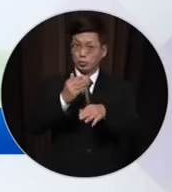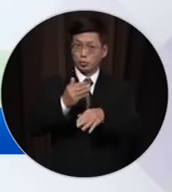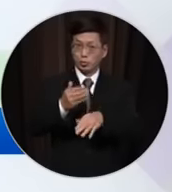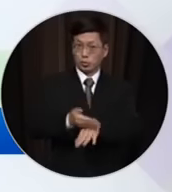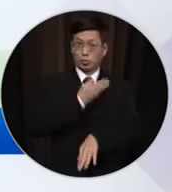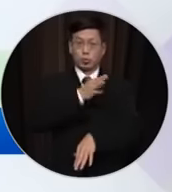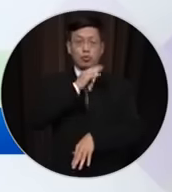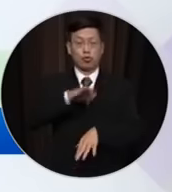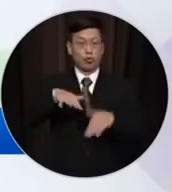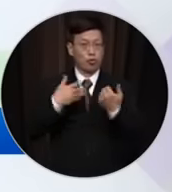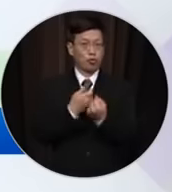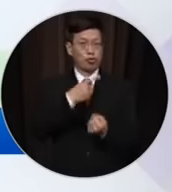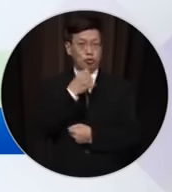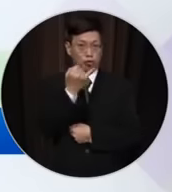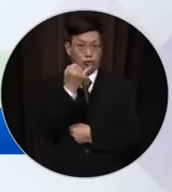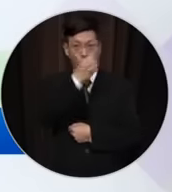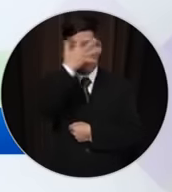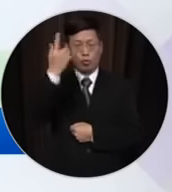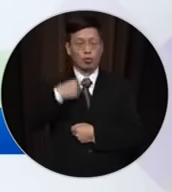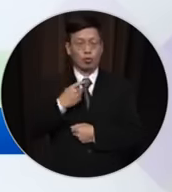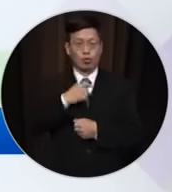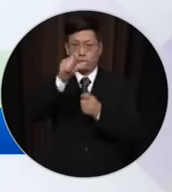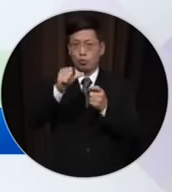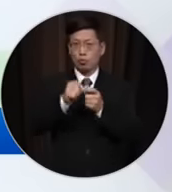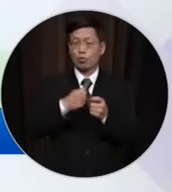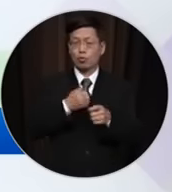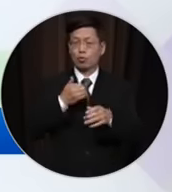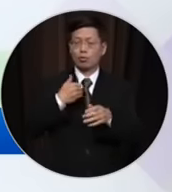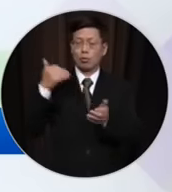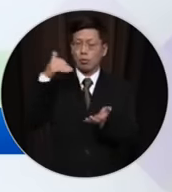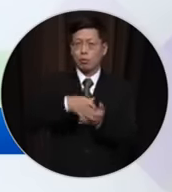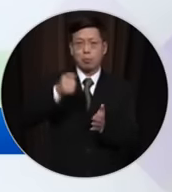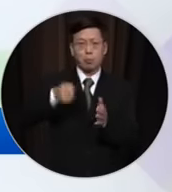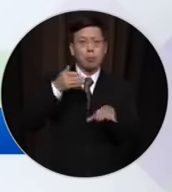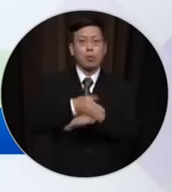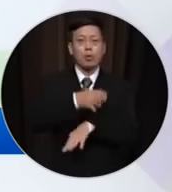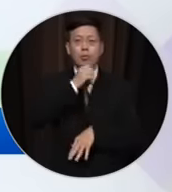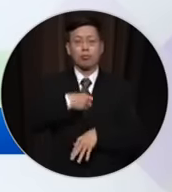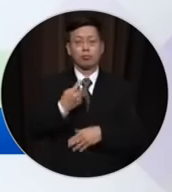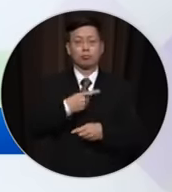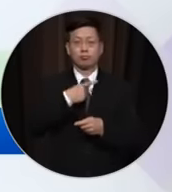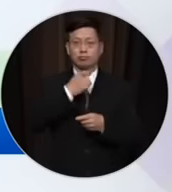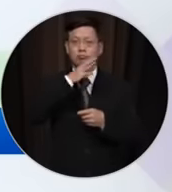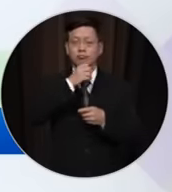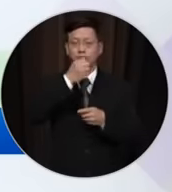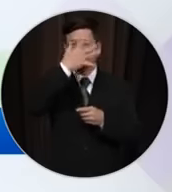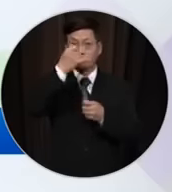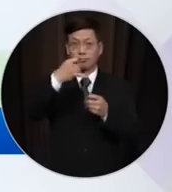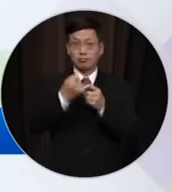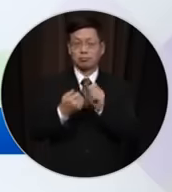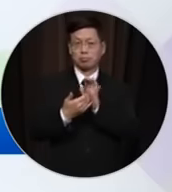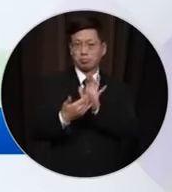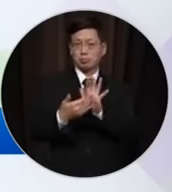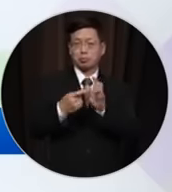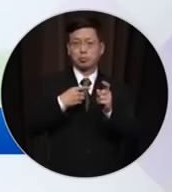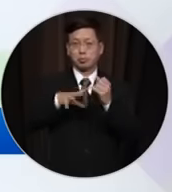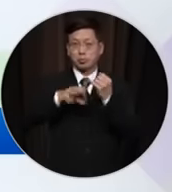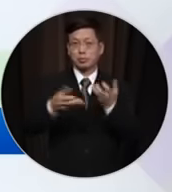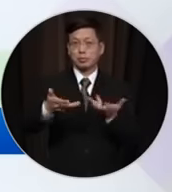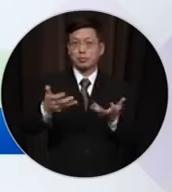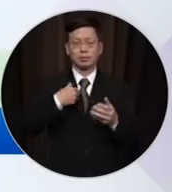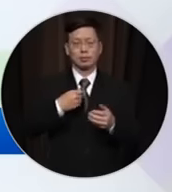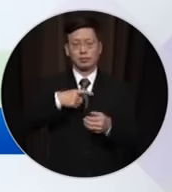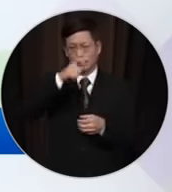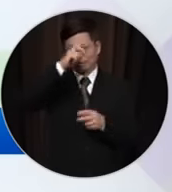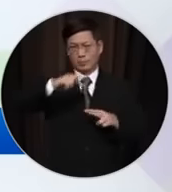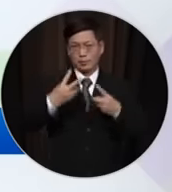运动，历经5年，立法院才通过《儿童少年性交易防治条例》。我们主张立法院每年局部改选